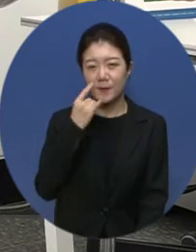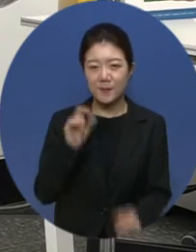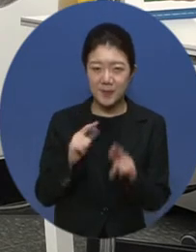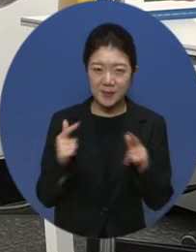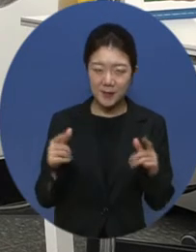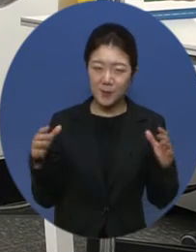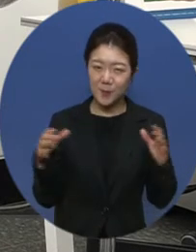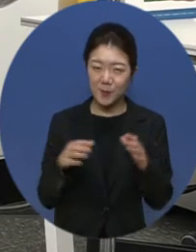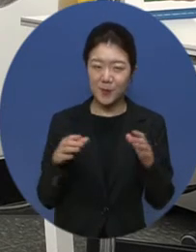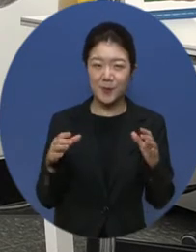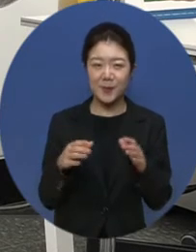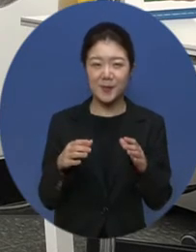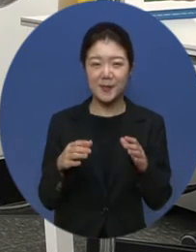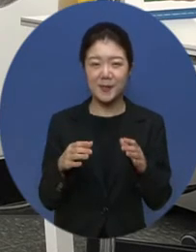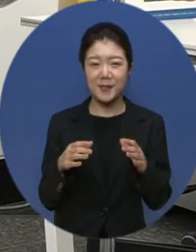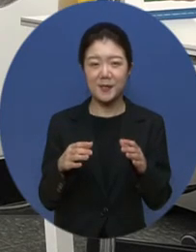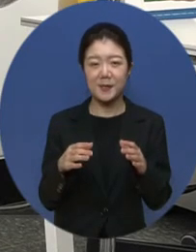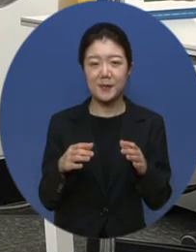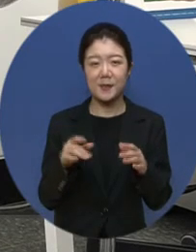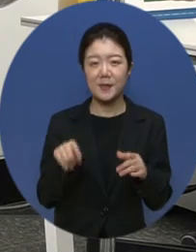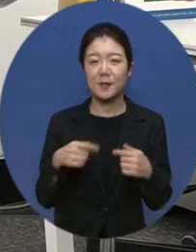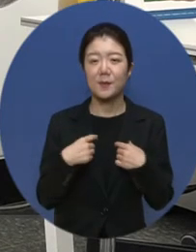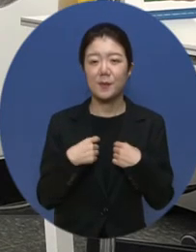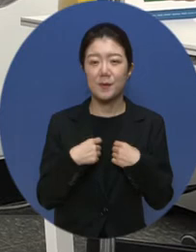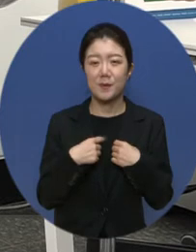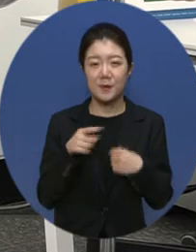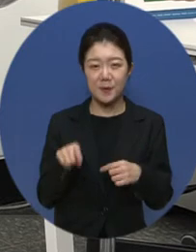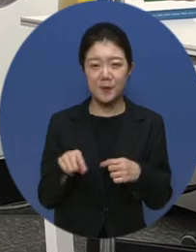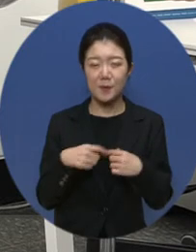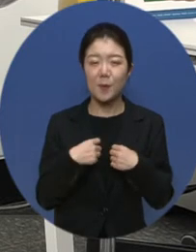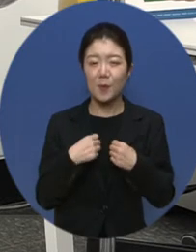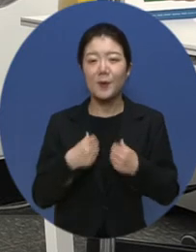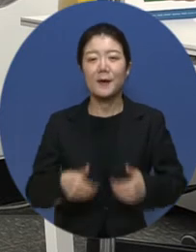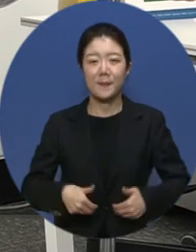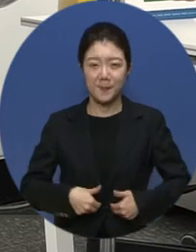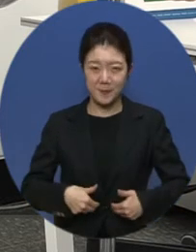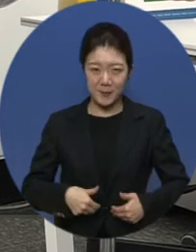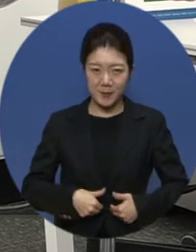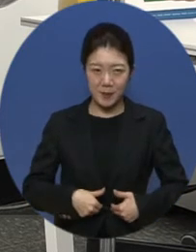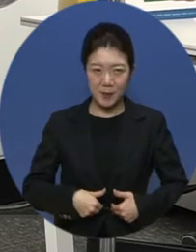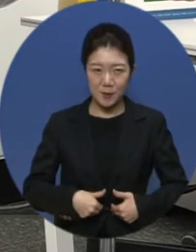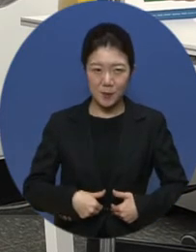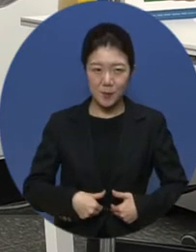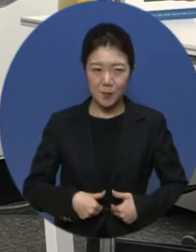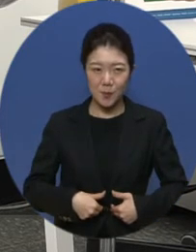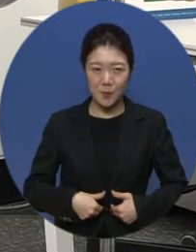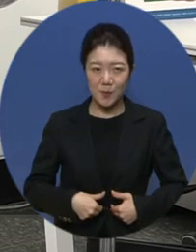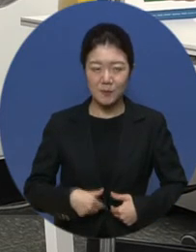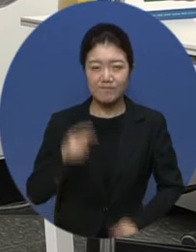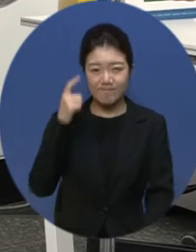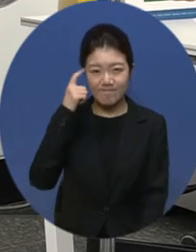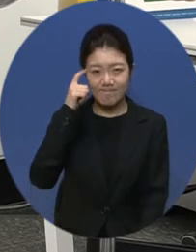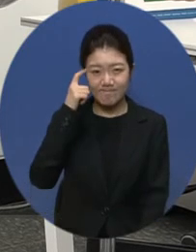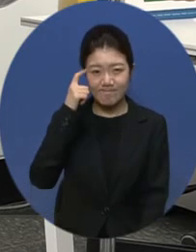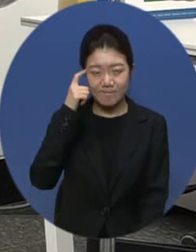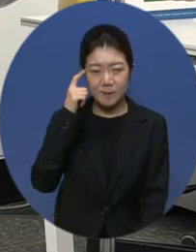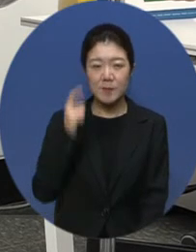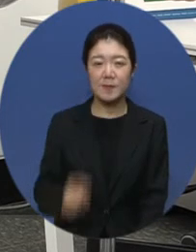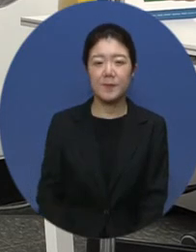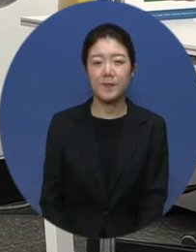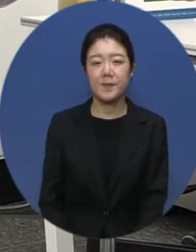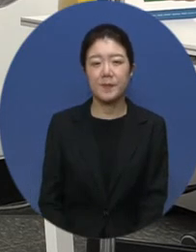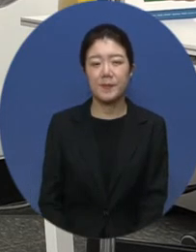이제 모였던 것들은 이제 이런 것들이, 옷들이 필요하다라고 절실하게 이제 생각을 했었던